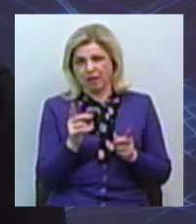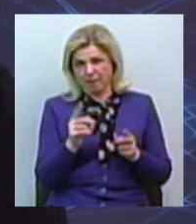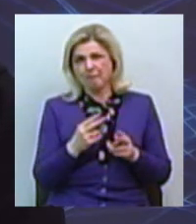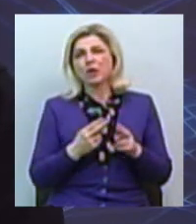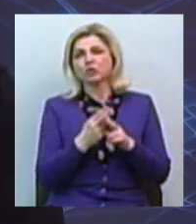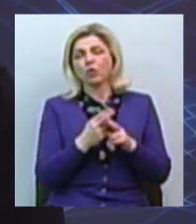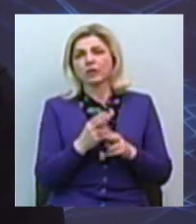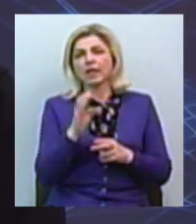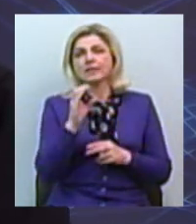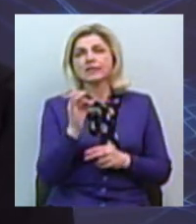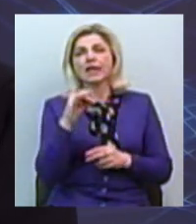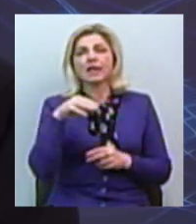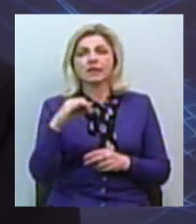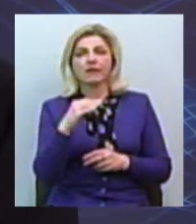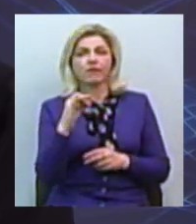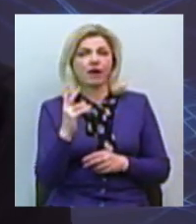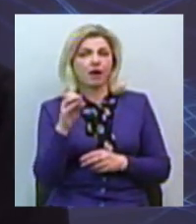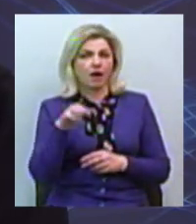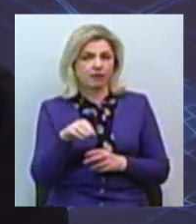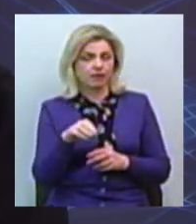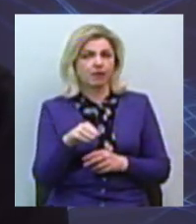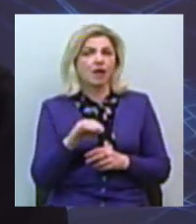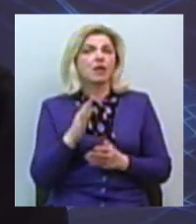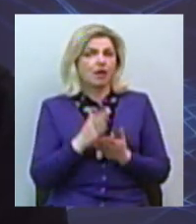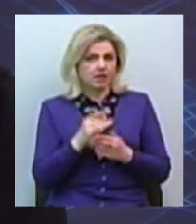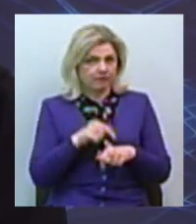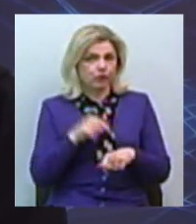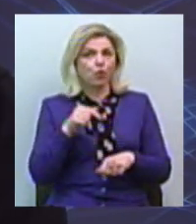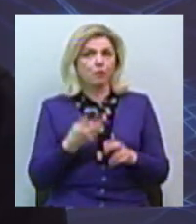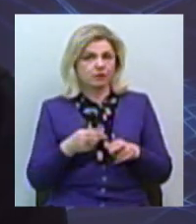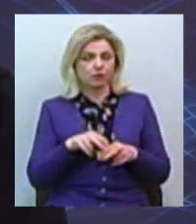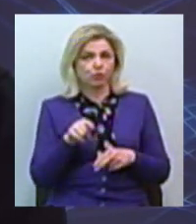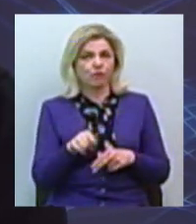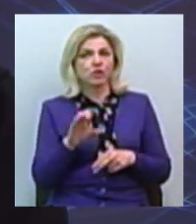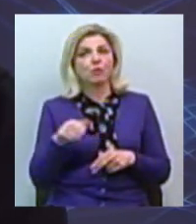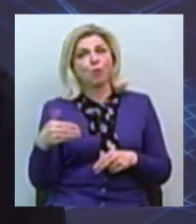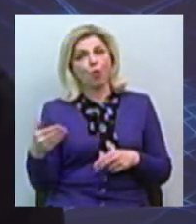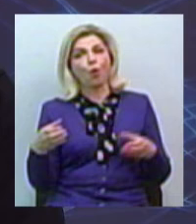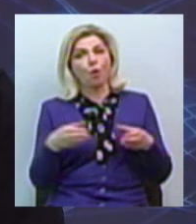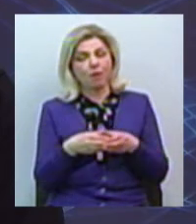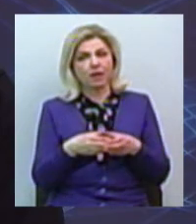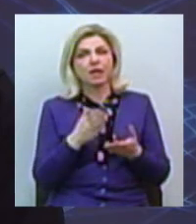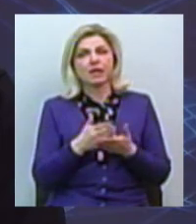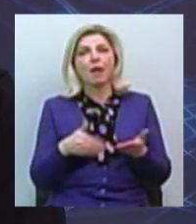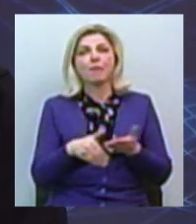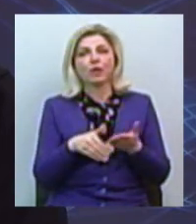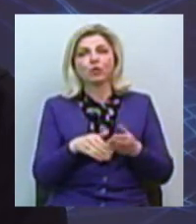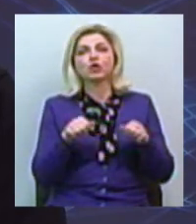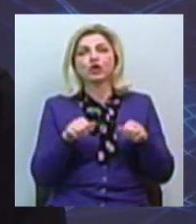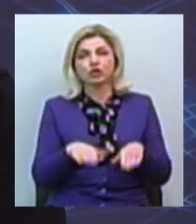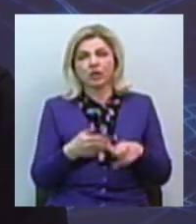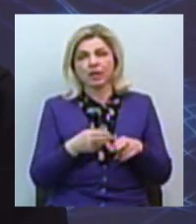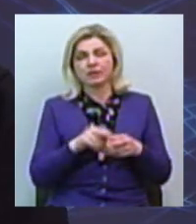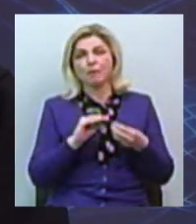з'являється сертифікація. І, власне, є свідомість цього з боку команди, є методи вирішення